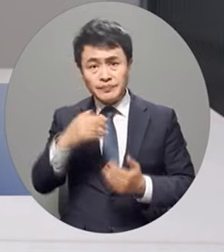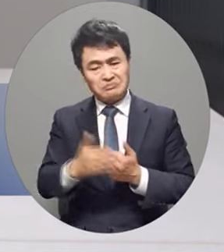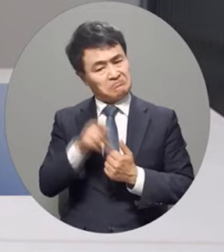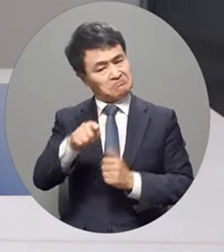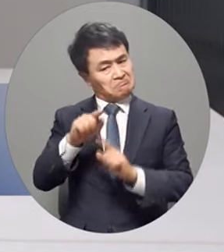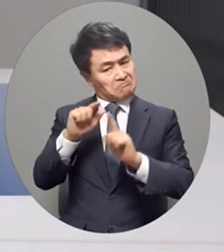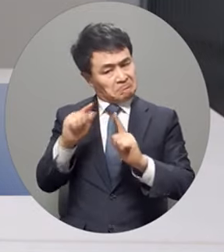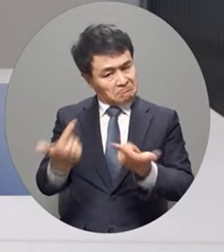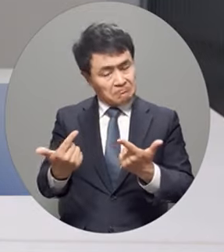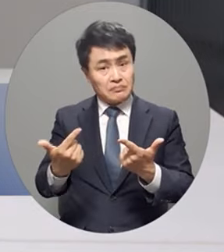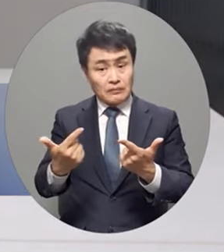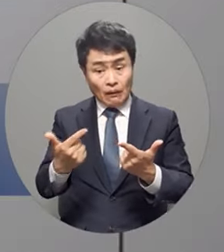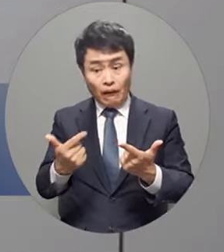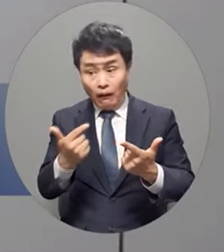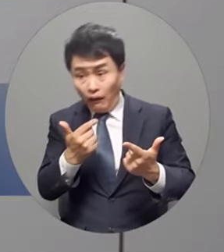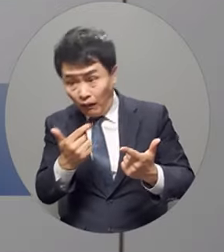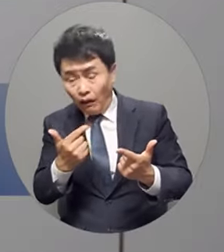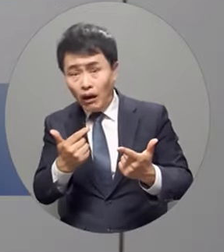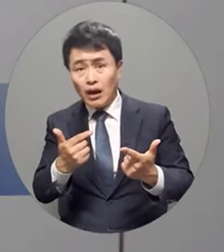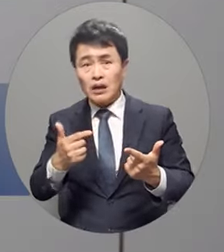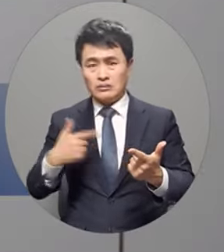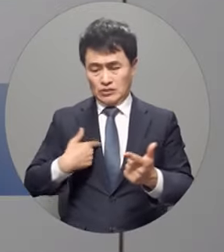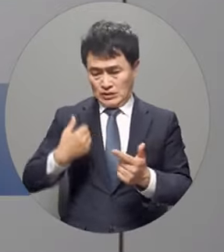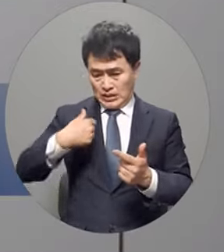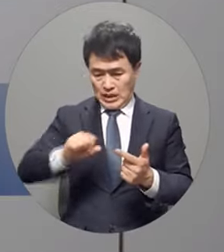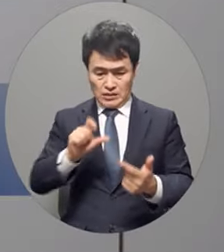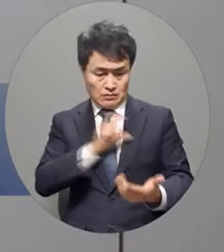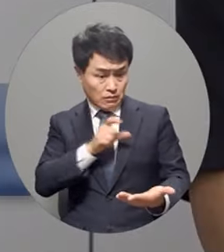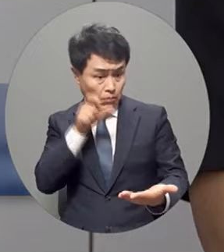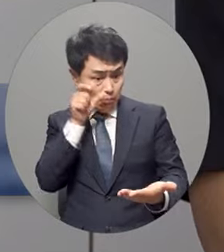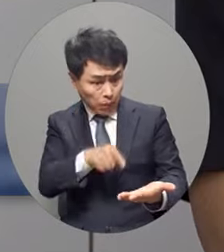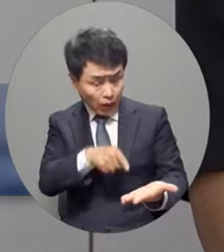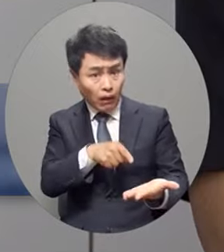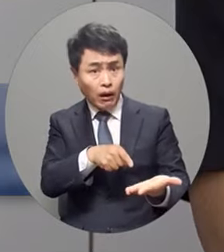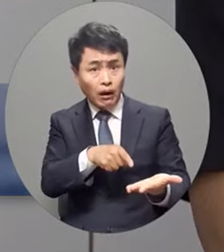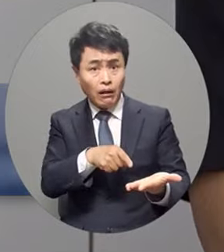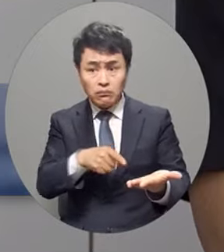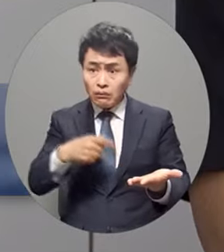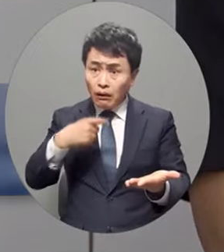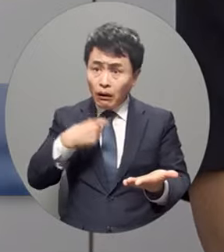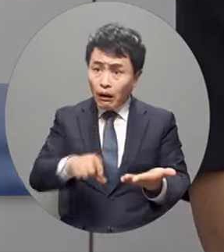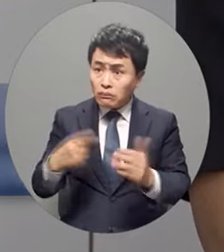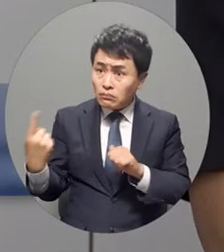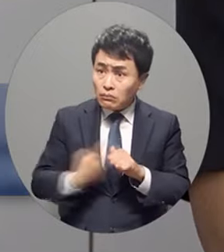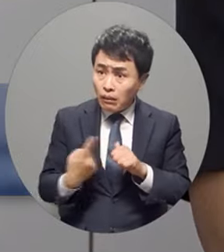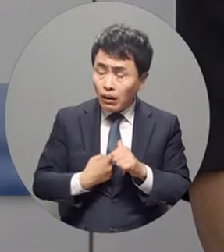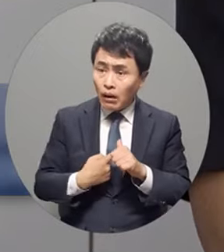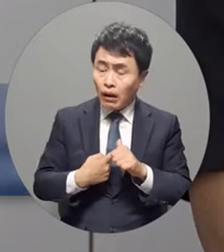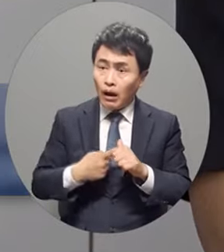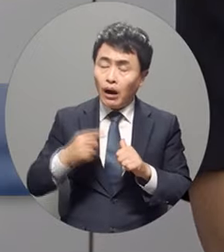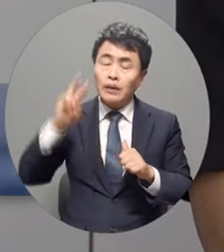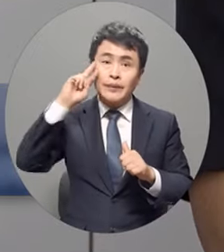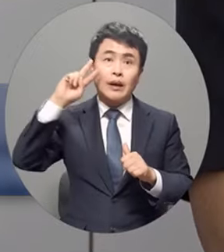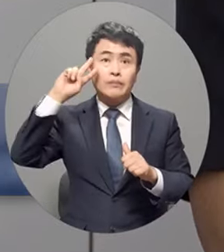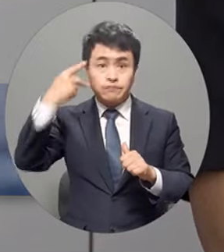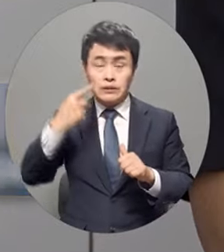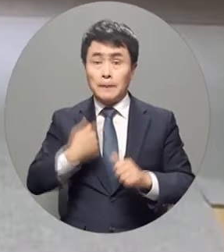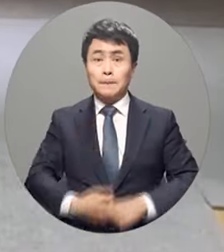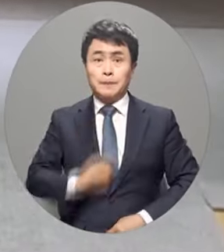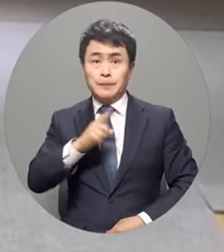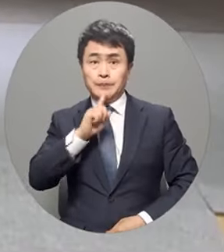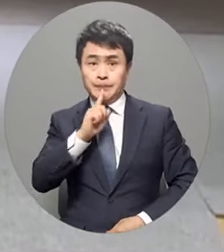거 같아 하고 나가려고 했는데 저희 아들 이름이 있더라고요 제 아들에 대한 욕을 보고 좀 눈이 뒤집혔던 거 같아요